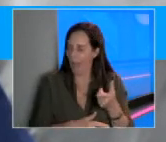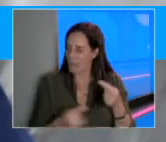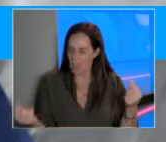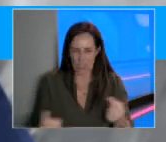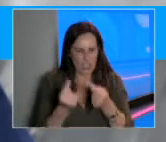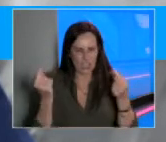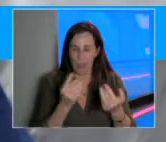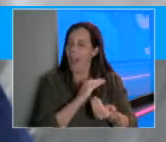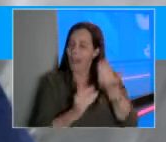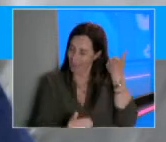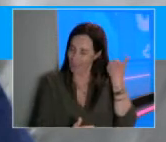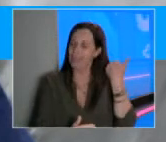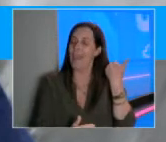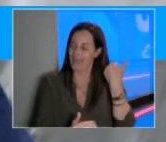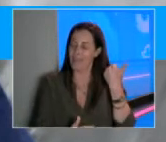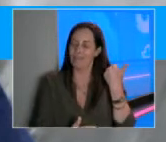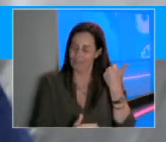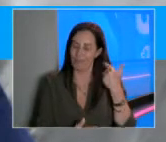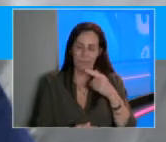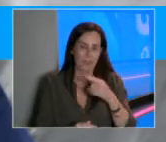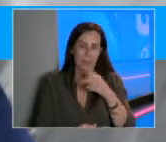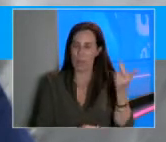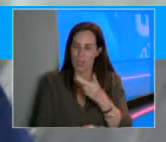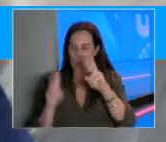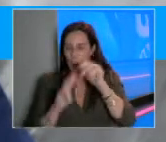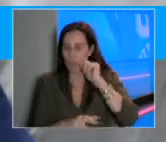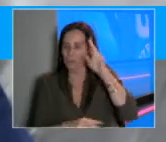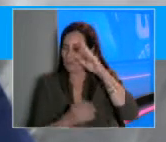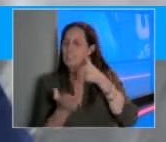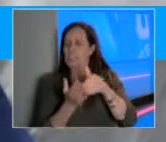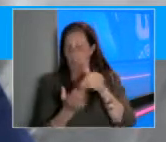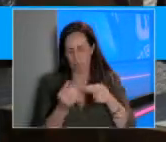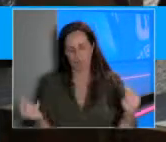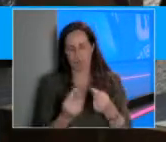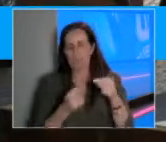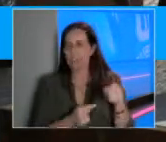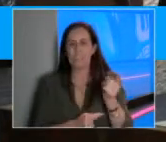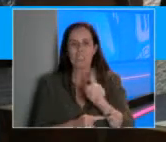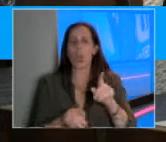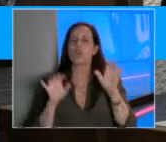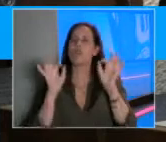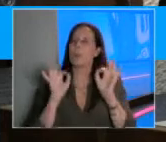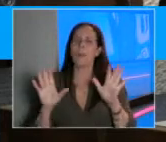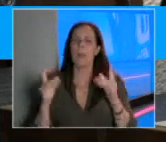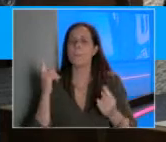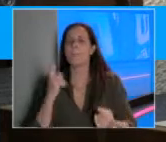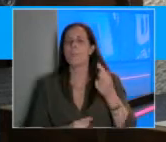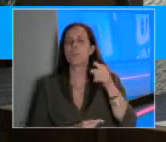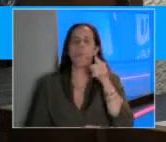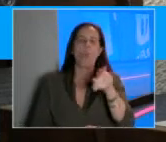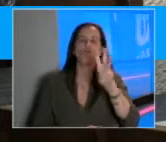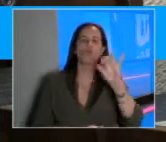הרע שהיו הרי לפני שהוקמה הממשלה הזו, כן. בין שני הצדדים ועוד יהיו בהמשך, הרי זה לא שבאמת פתאום יזהר